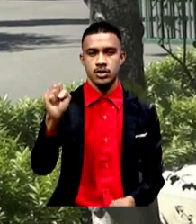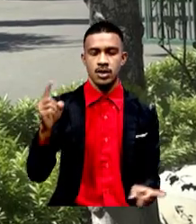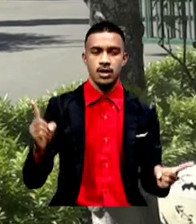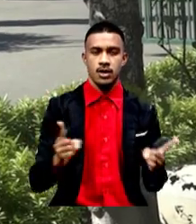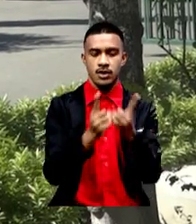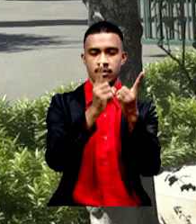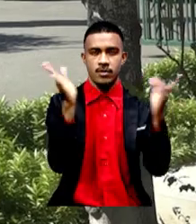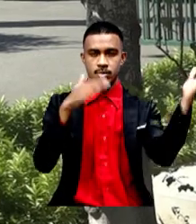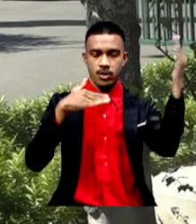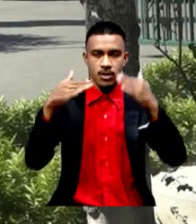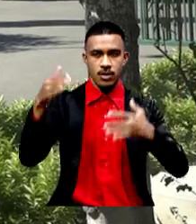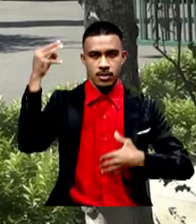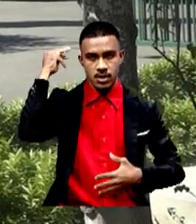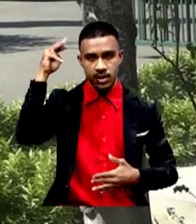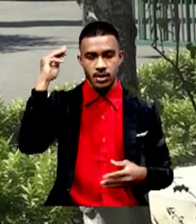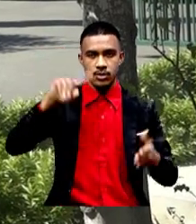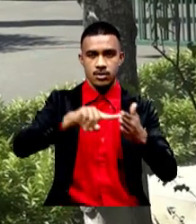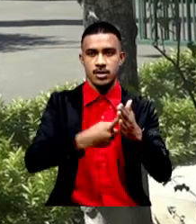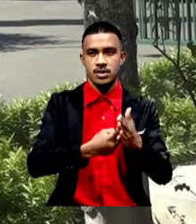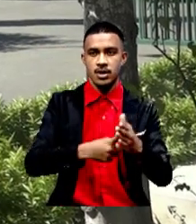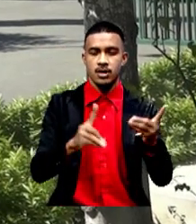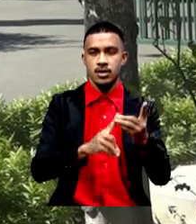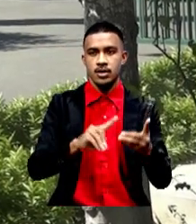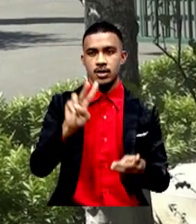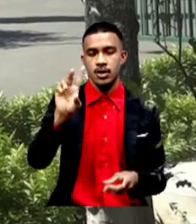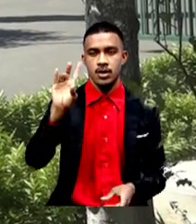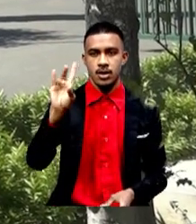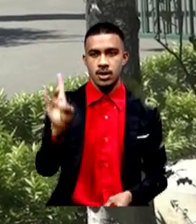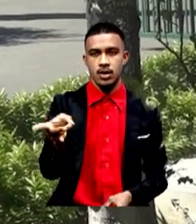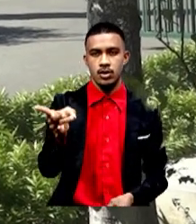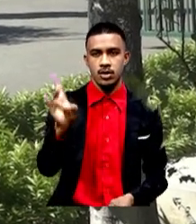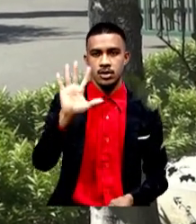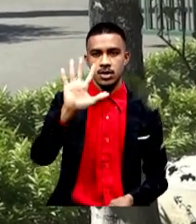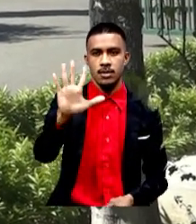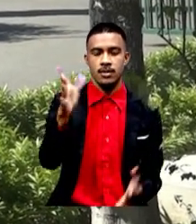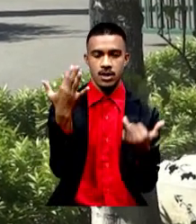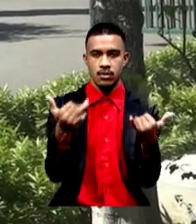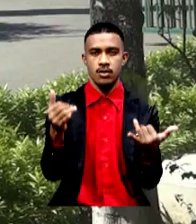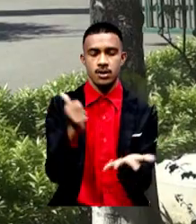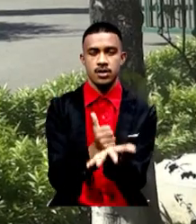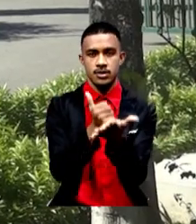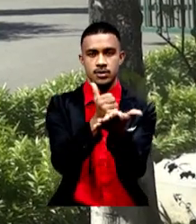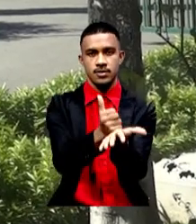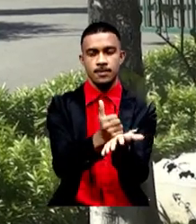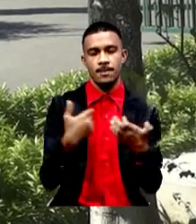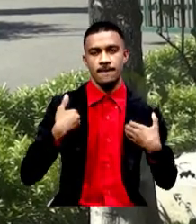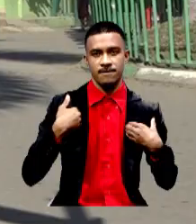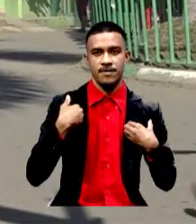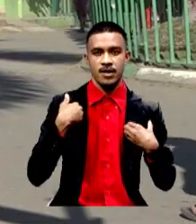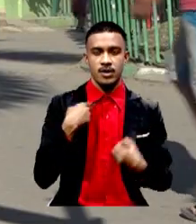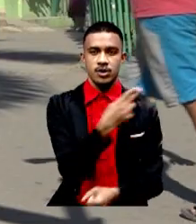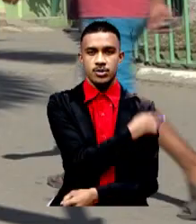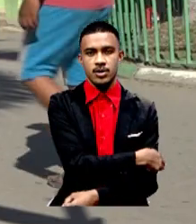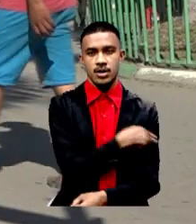a tossia retornou recém-lima. No agora, halau rela tratamento e Hospital